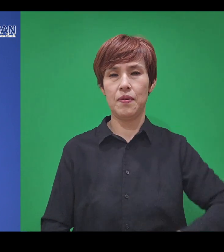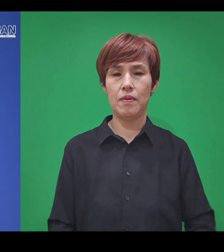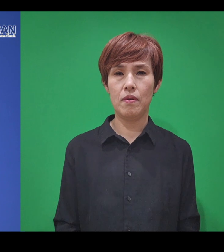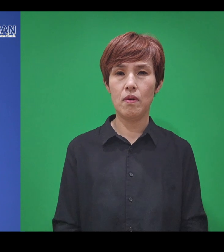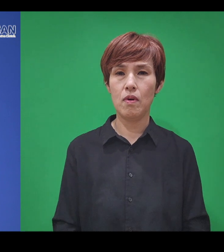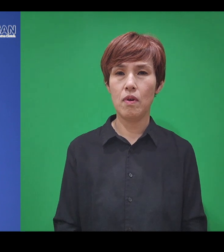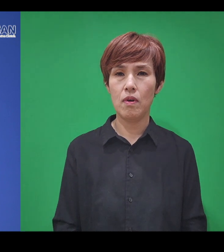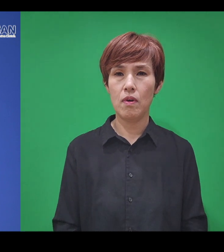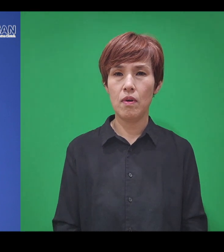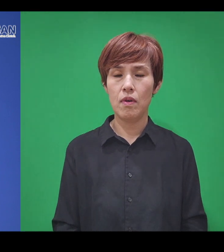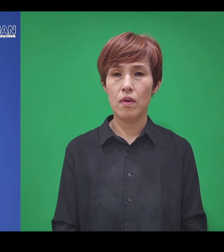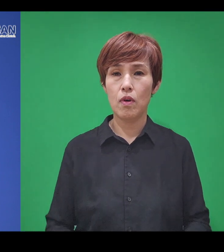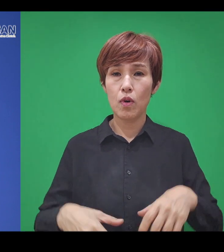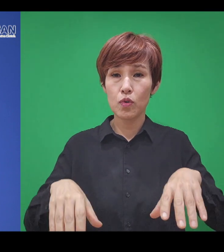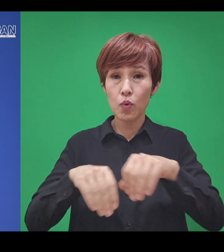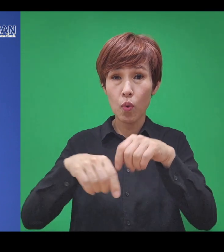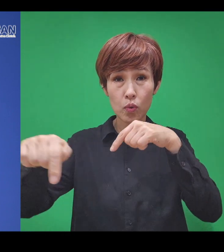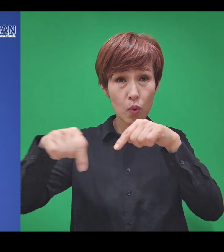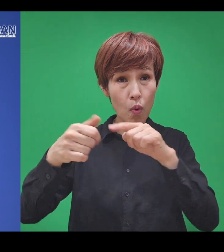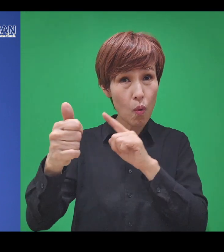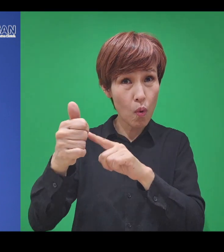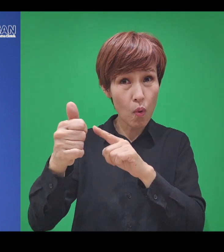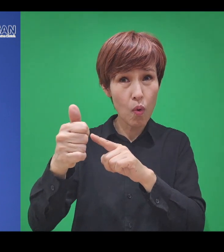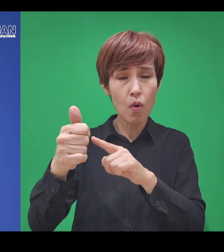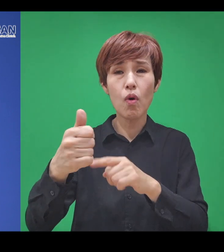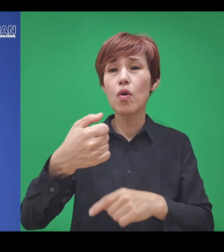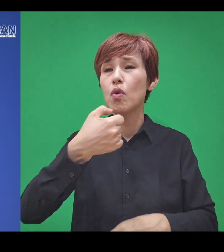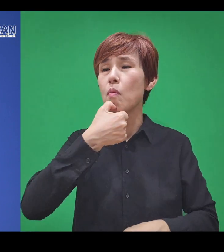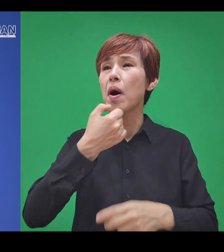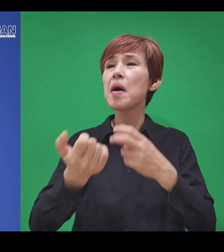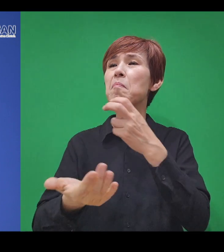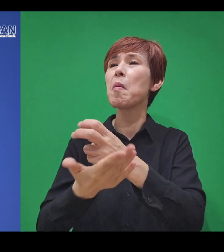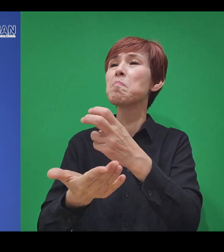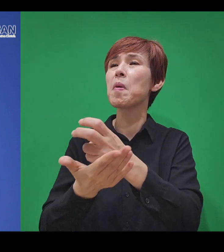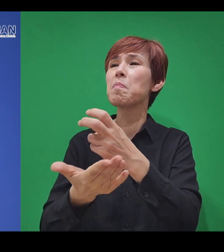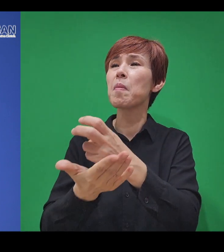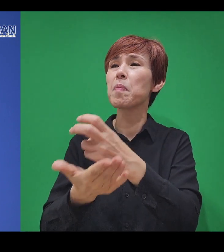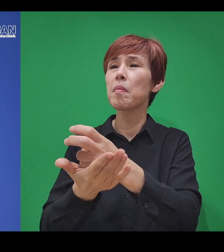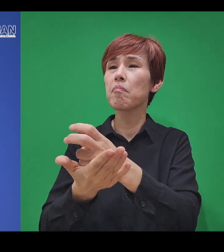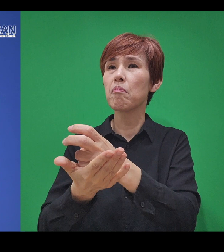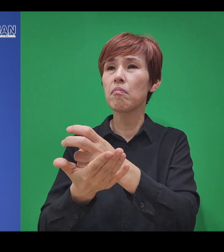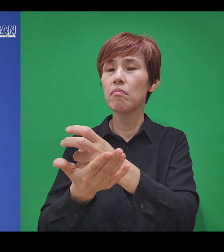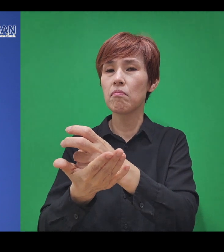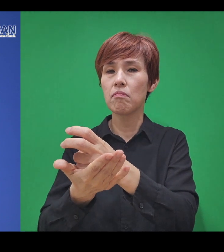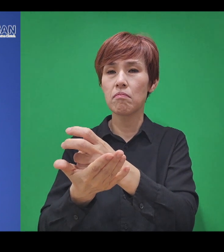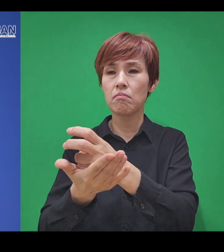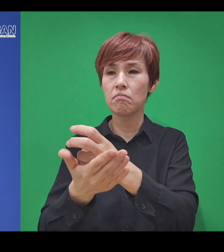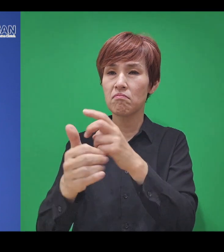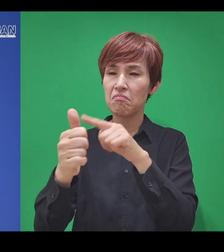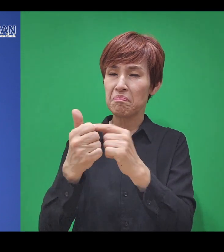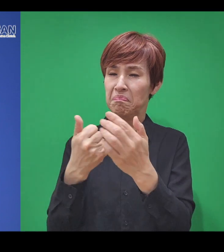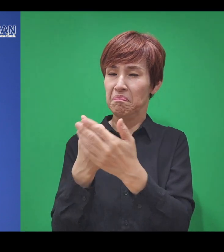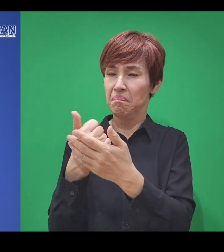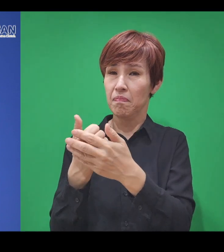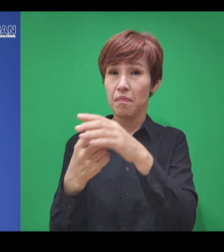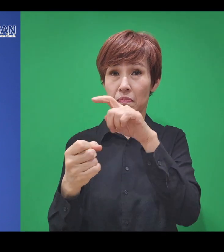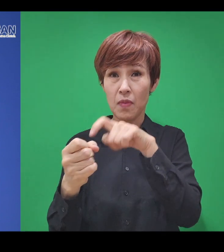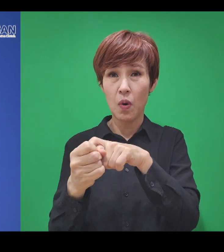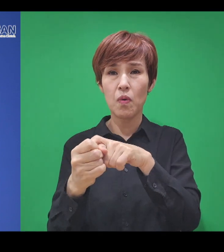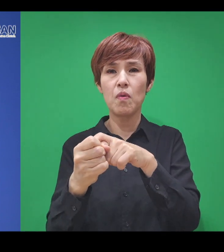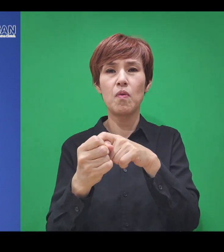로마에서 파송된 총독도 로마의 법을 말하지만 자신을 위해서 황제를